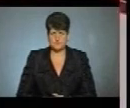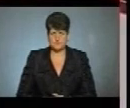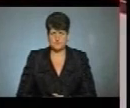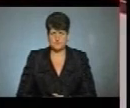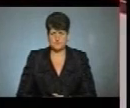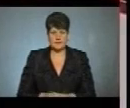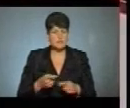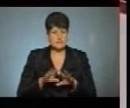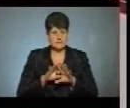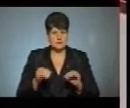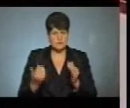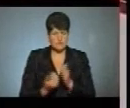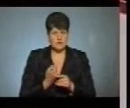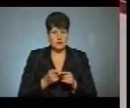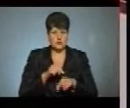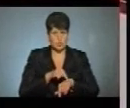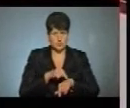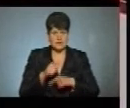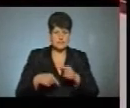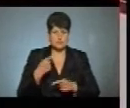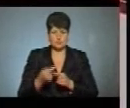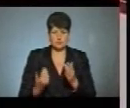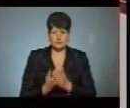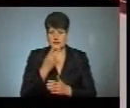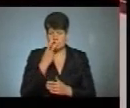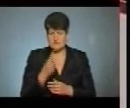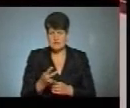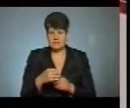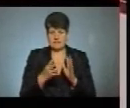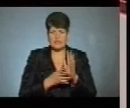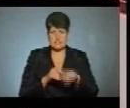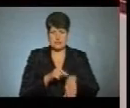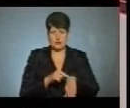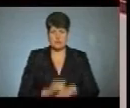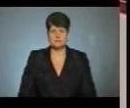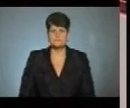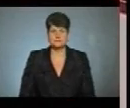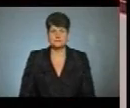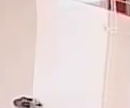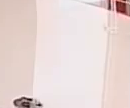Це вся інформація на цю годину. Наступний випуск дивіться вже о 19-й годині.